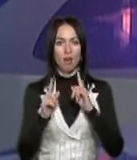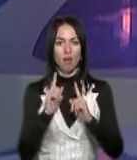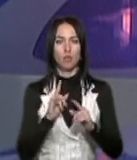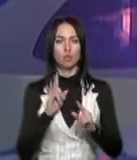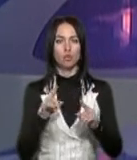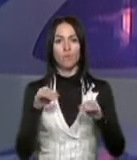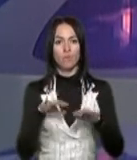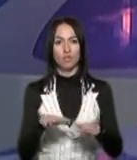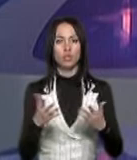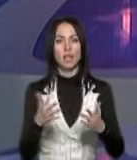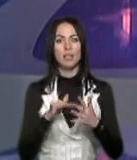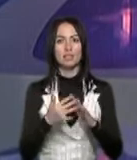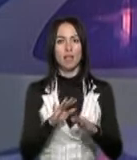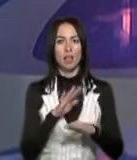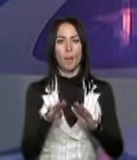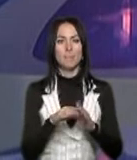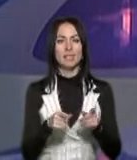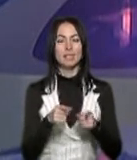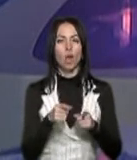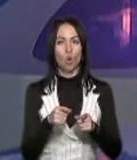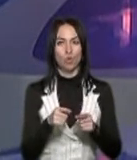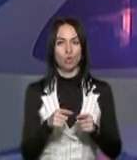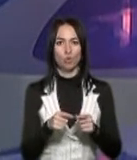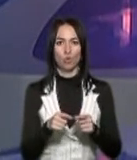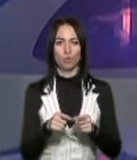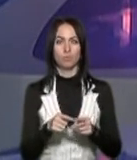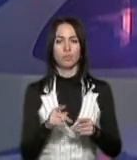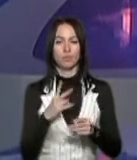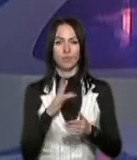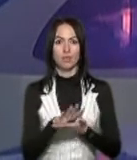вирішили, деякі села під загрозою. Софія Цвіткова розповість.